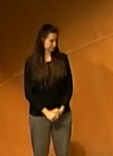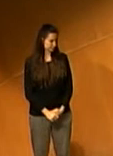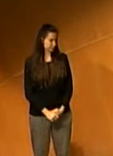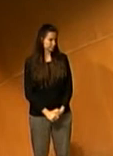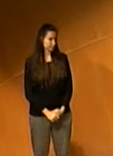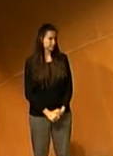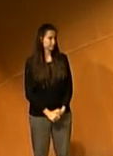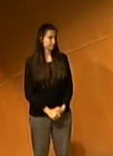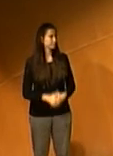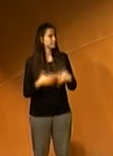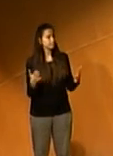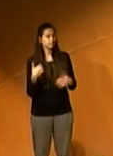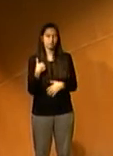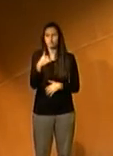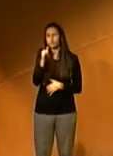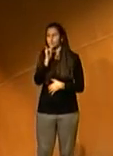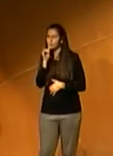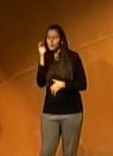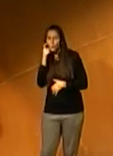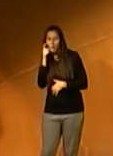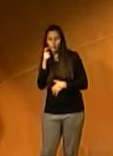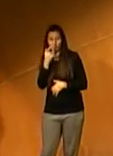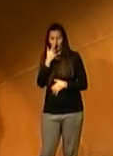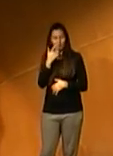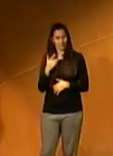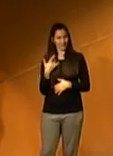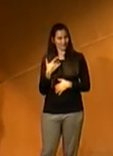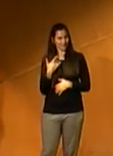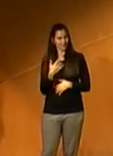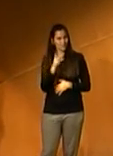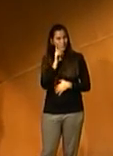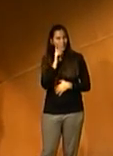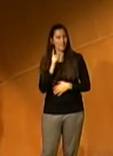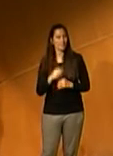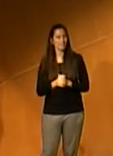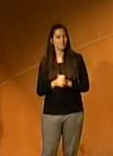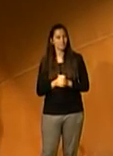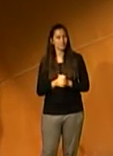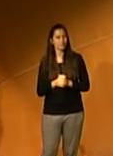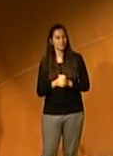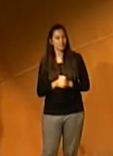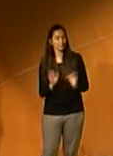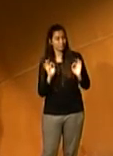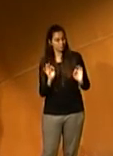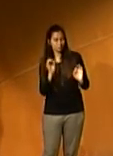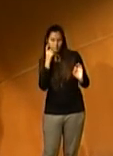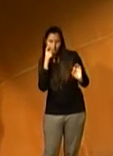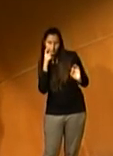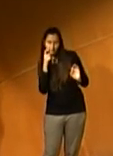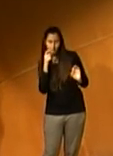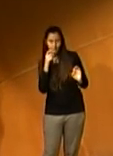Alors, je fais juste une petite remarque. Je trouve ça intéressant parce qu'on voit bien que ce qui peut donner une qualité inclusive